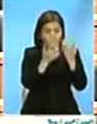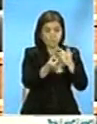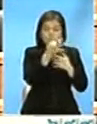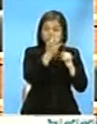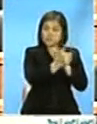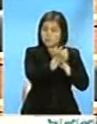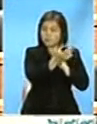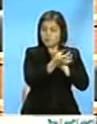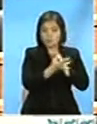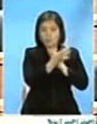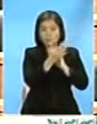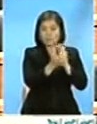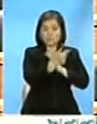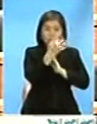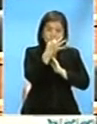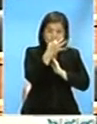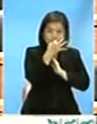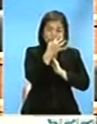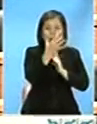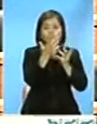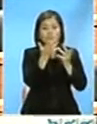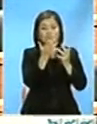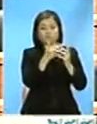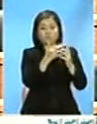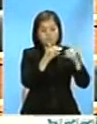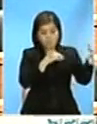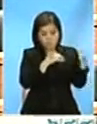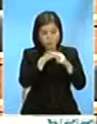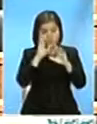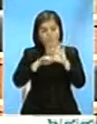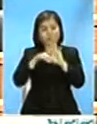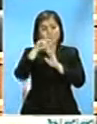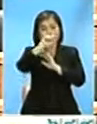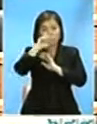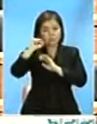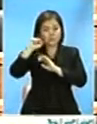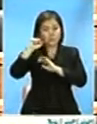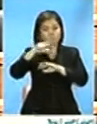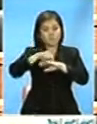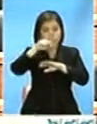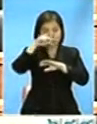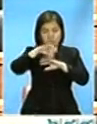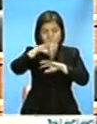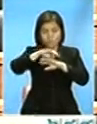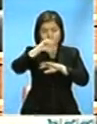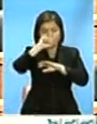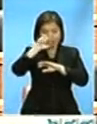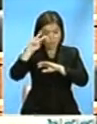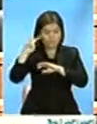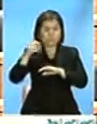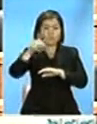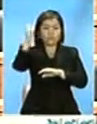าคอื่นๆภาควิชาชีพภาคอื่นนะเข้ามาร่วมกันแห่งละ8ท่าน8 5